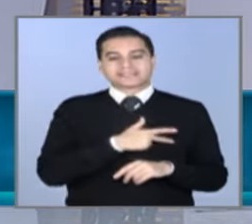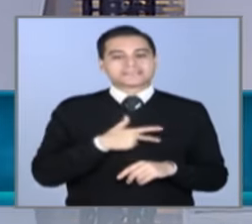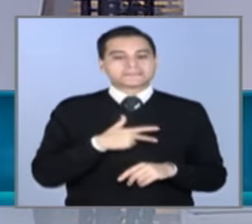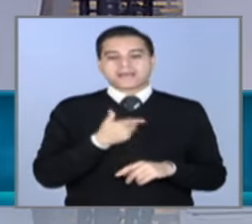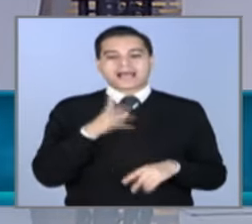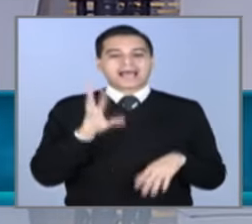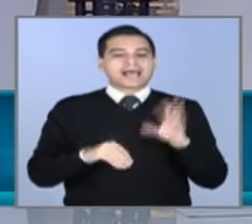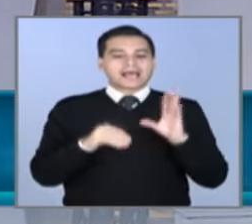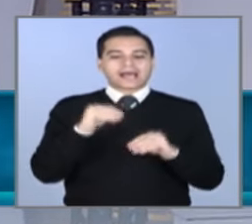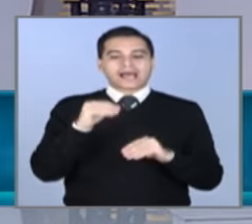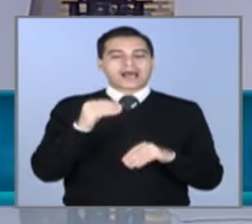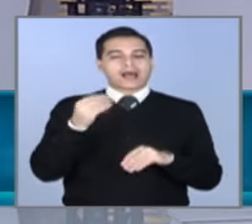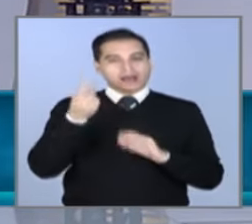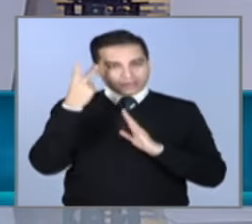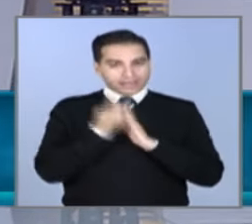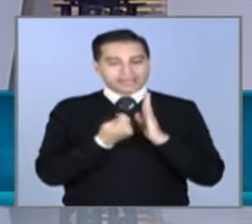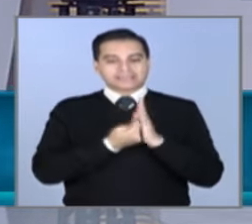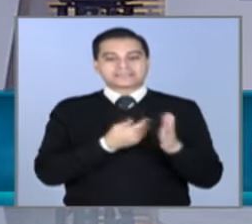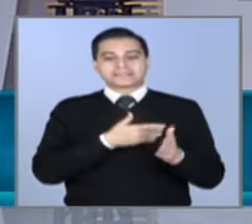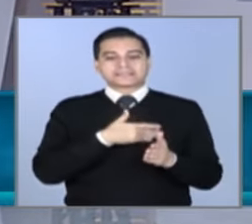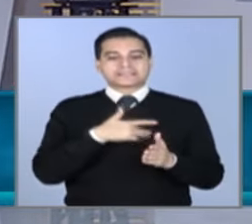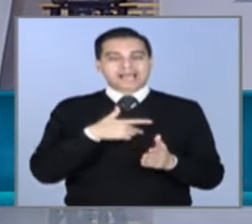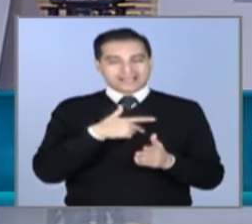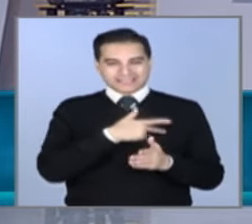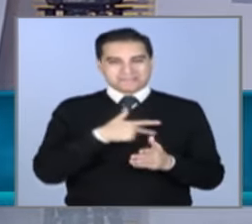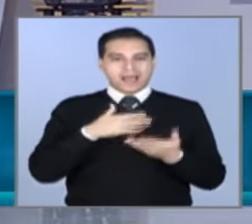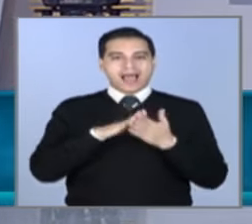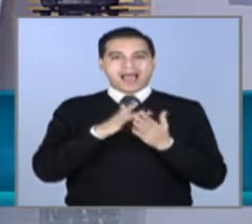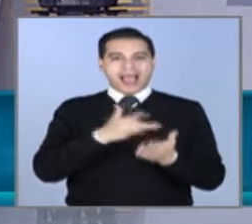Heart اتنشرت في القرن ال19،